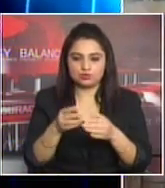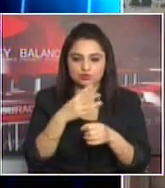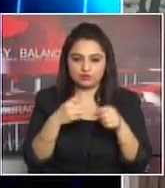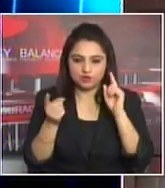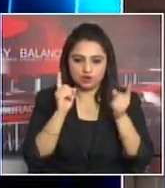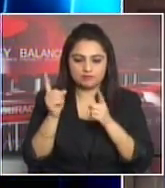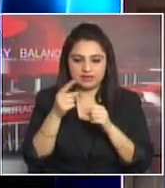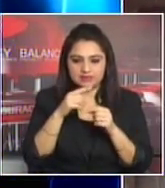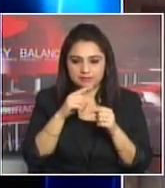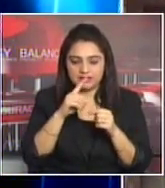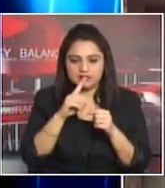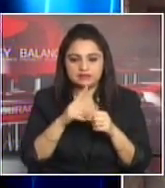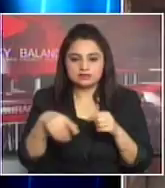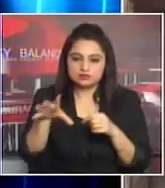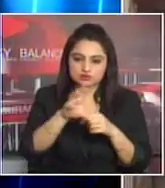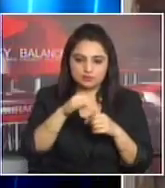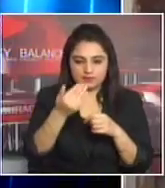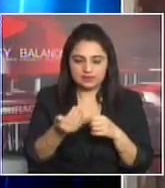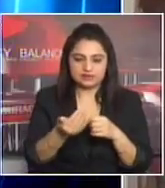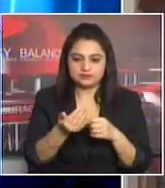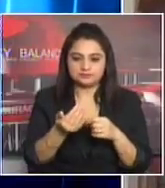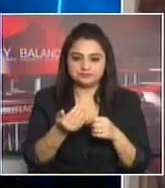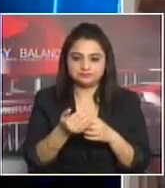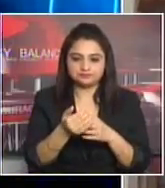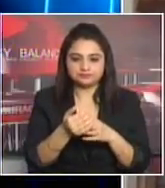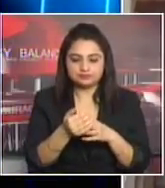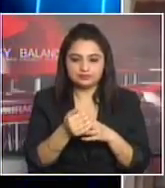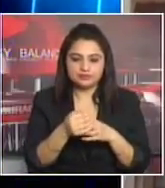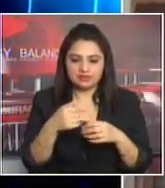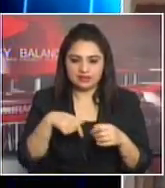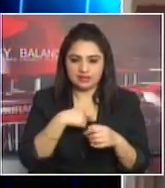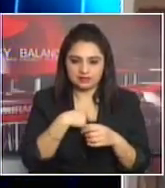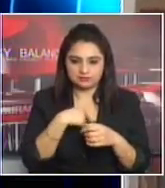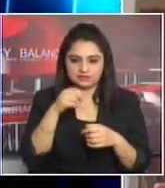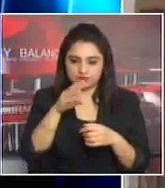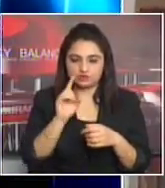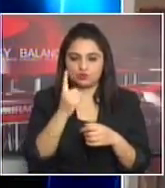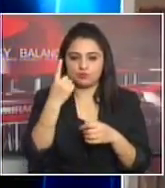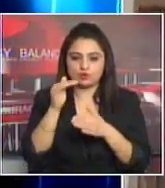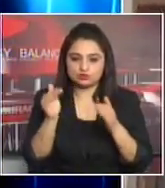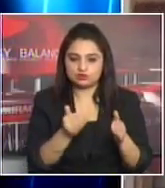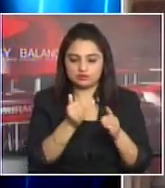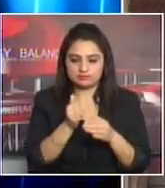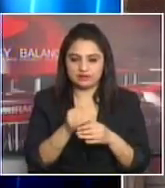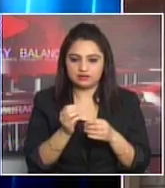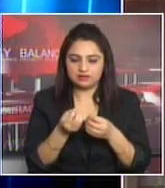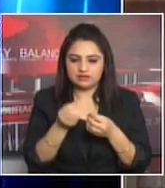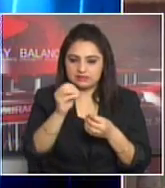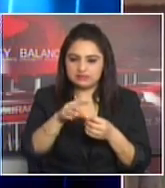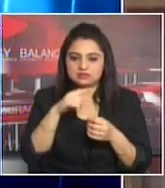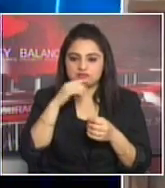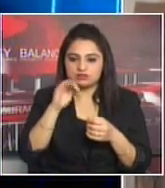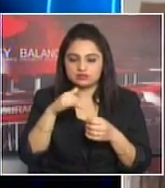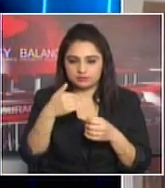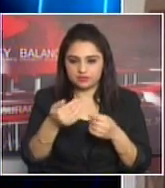डाटा सङ्कलन गरेका छौँ। सबैलाई पहिलो लोडमा चाहिँ उपलब्ध गराउन नसके तापनि तपाईँहरूलाई यहाँ लाग्न सक्छ, हामीले